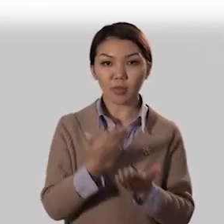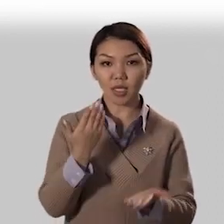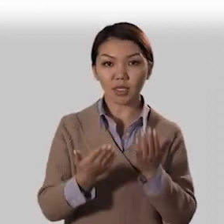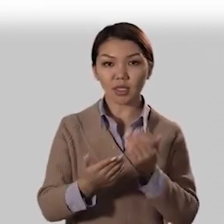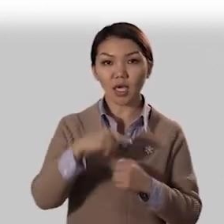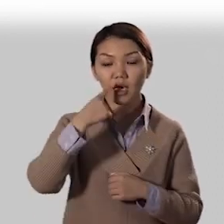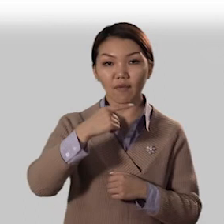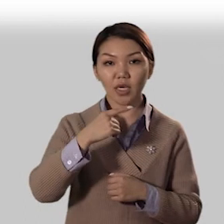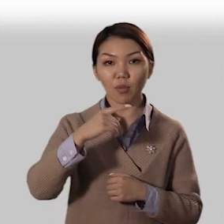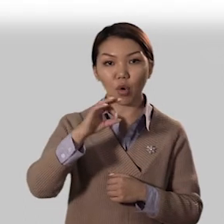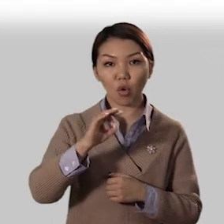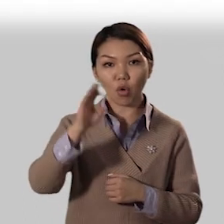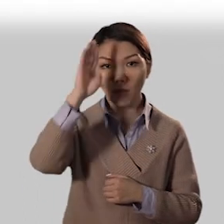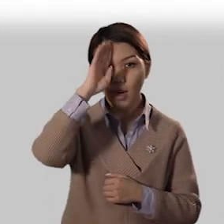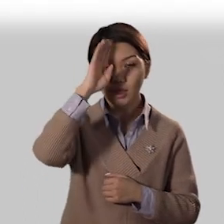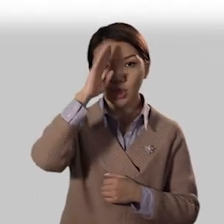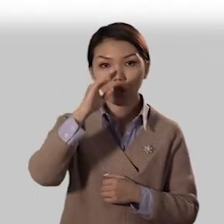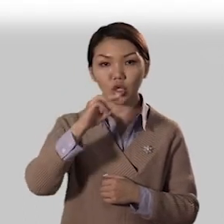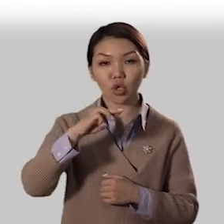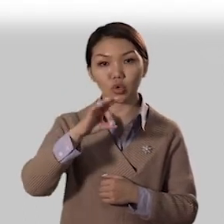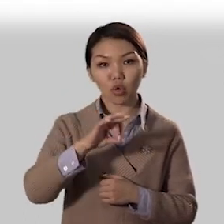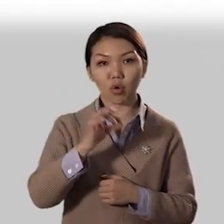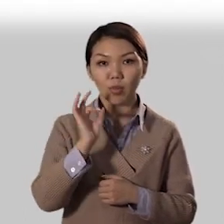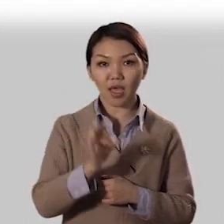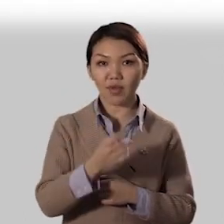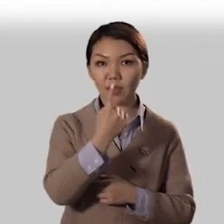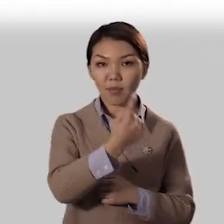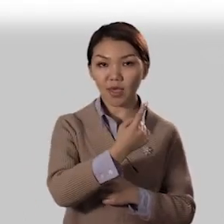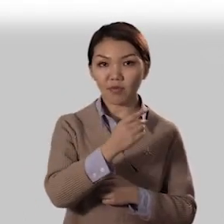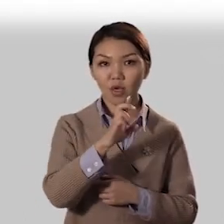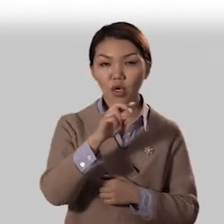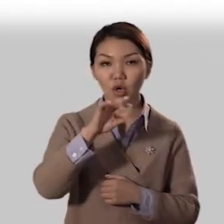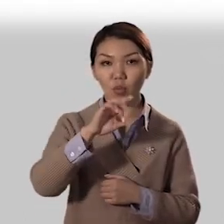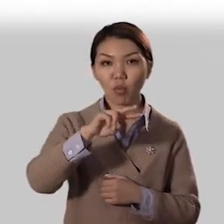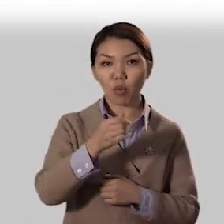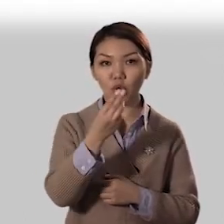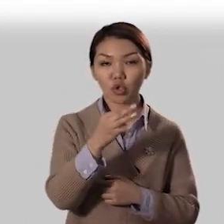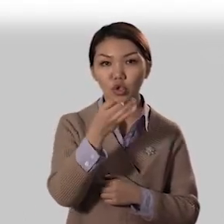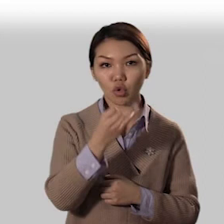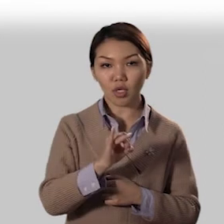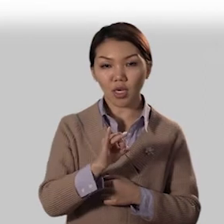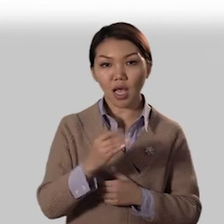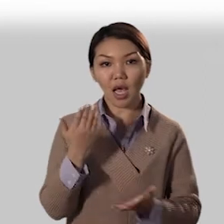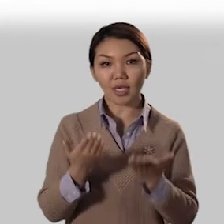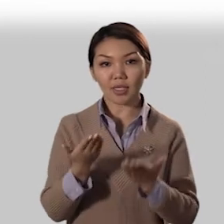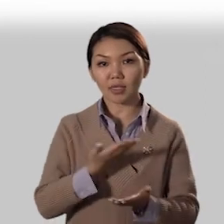то как существительные женского рода она у нас такая умница